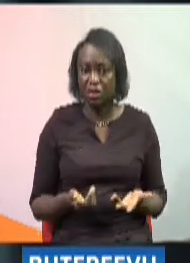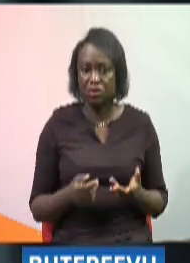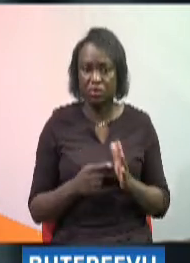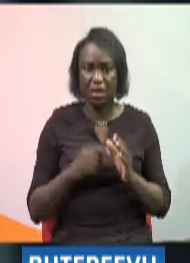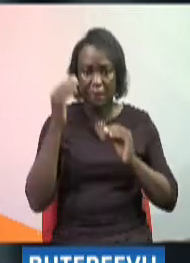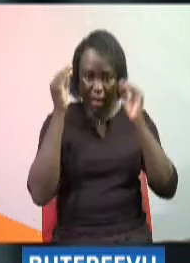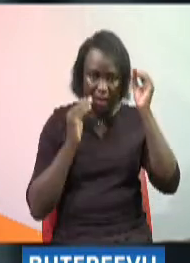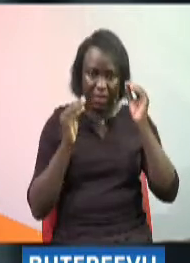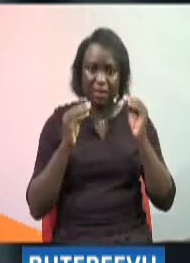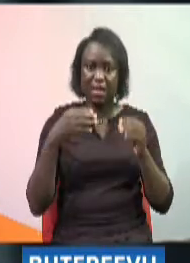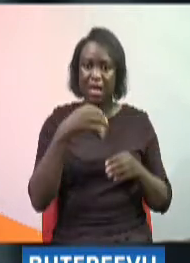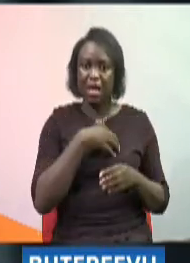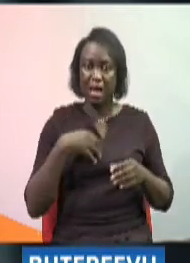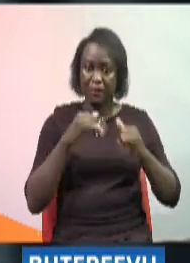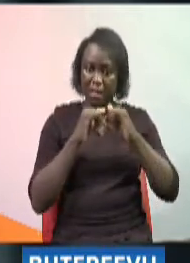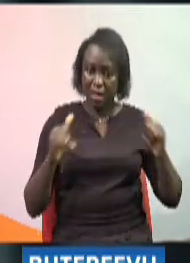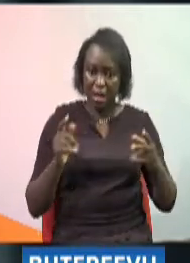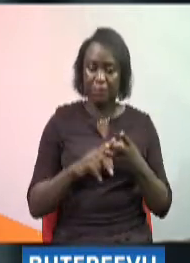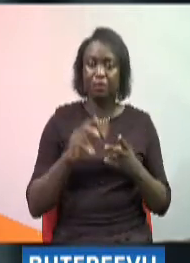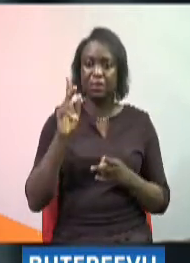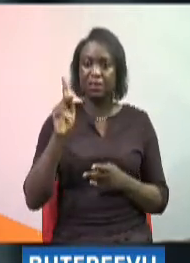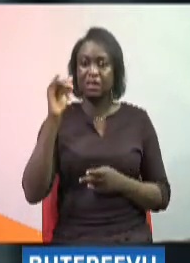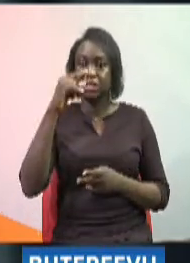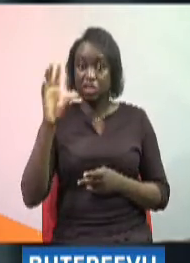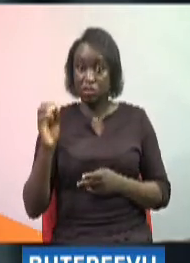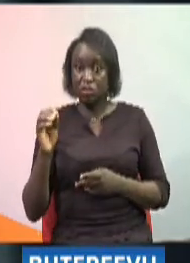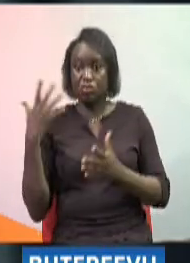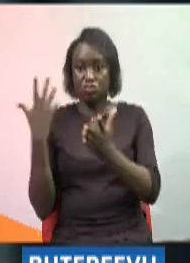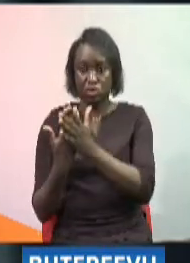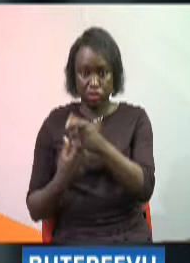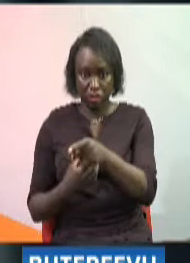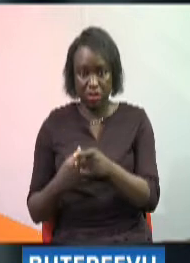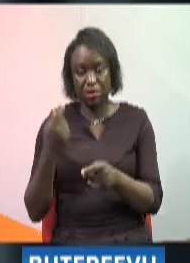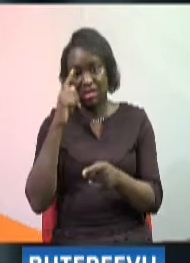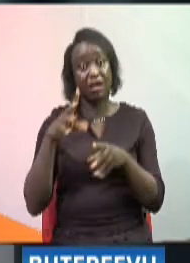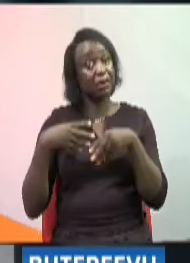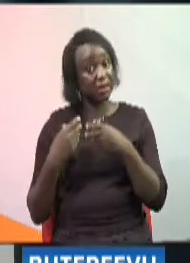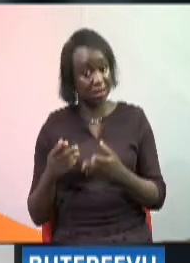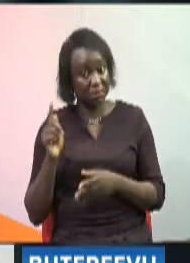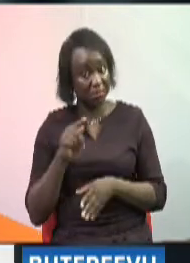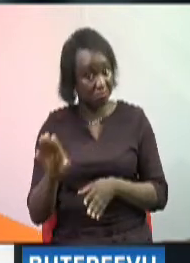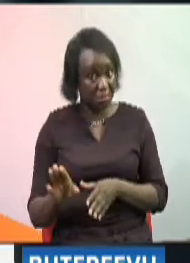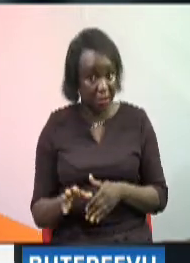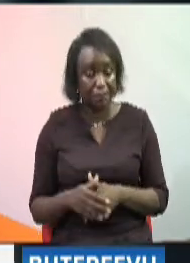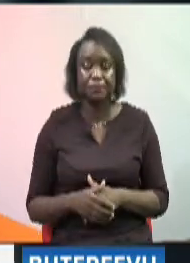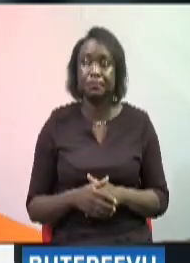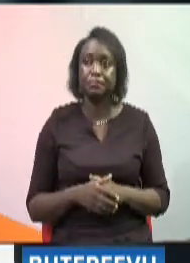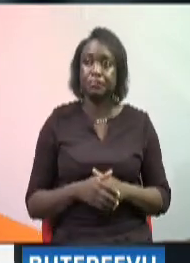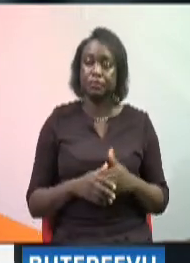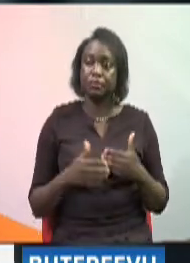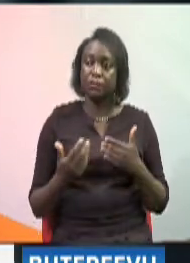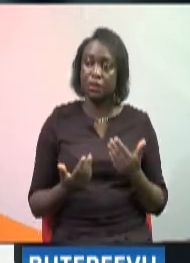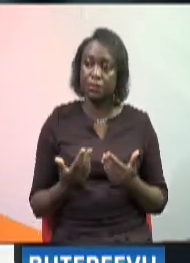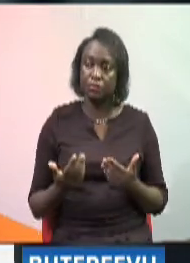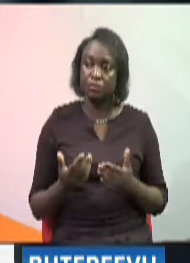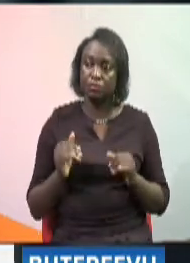barracks, ensonga ezikwata ku Kigo prison era ne consent ezo tugezaako